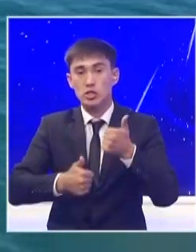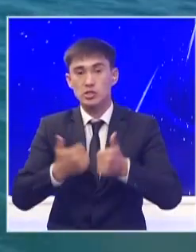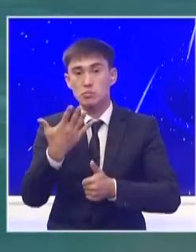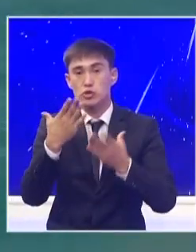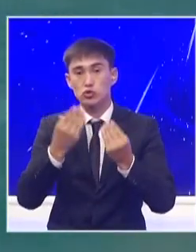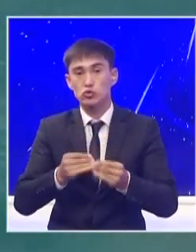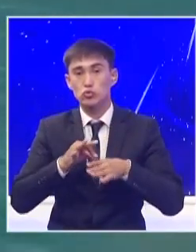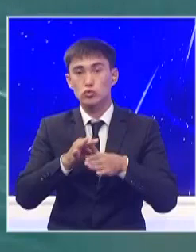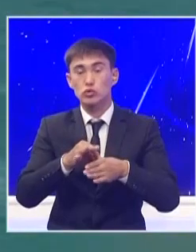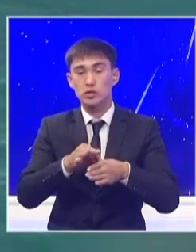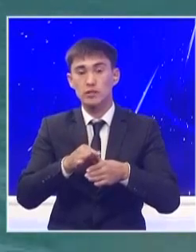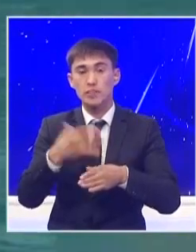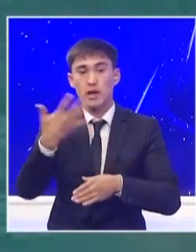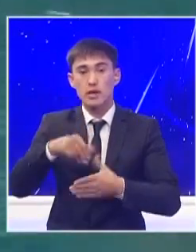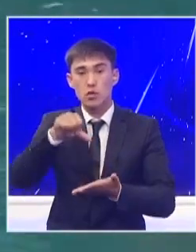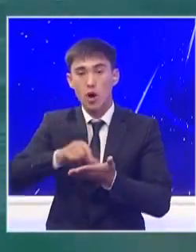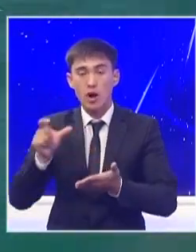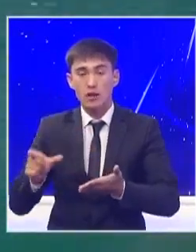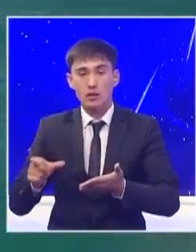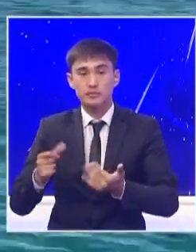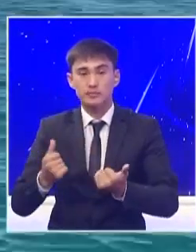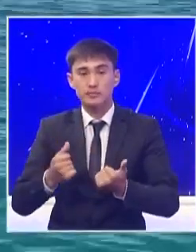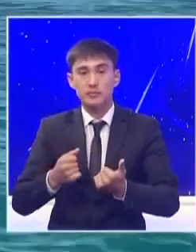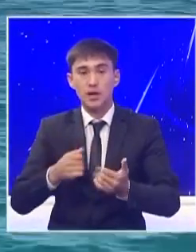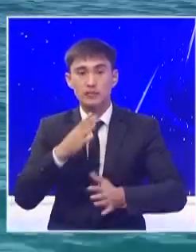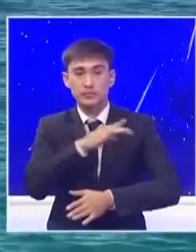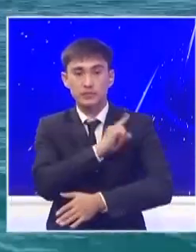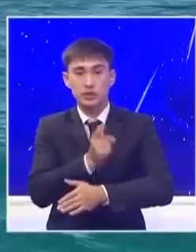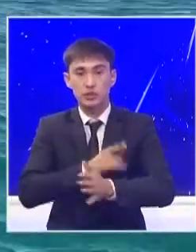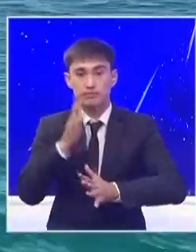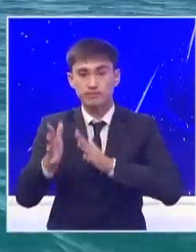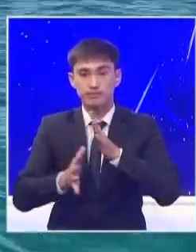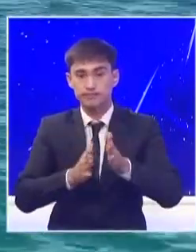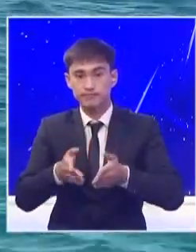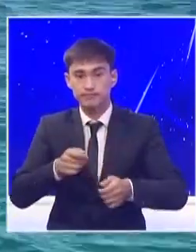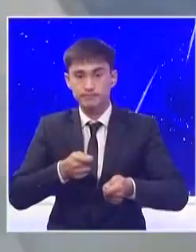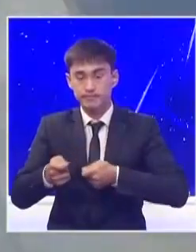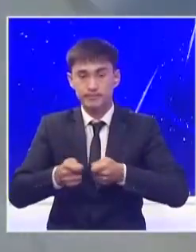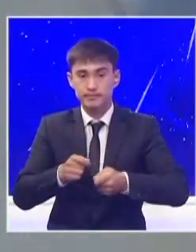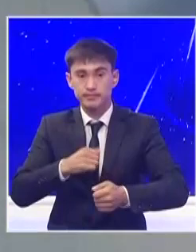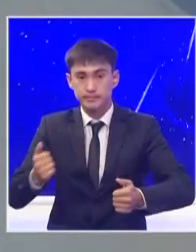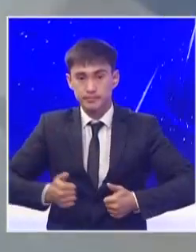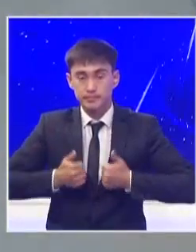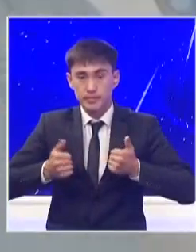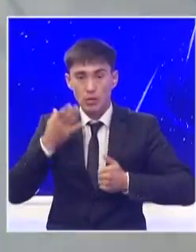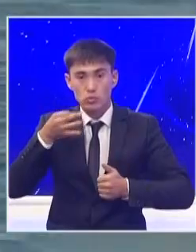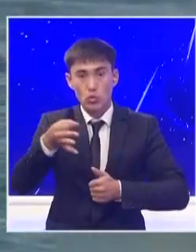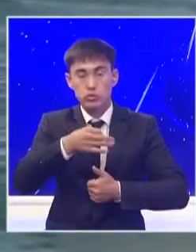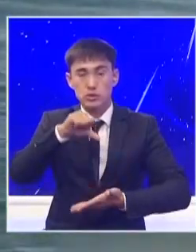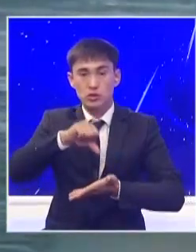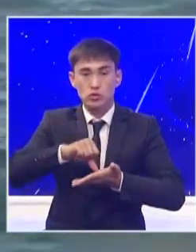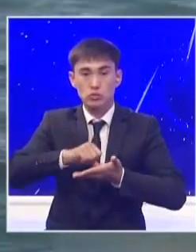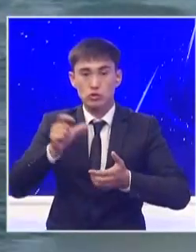күнге созылды. Елу яхташы қапшағайдағы қана соққан желді бағындыруға бар күштерін салды. Алматы облысының атынан шыққан